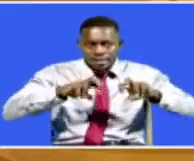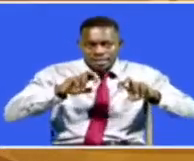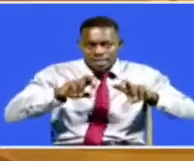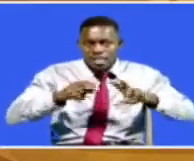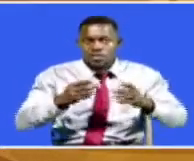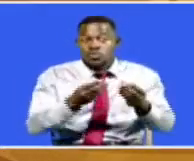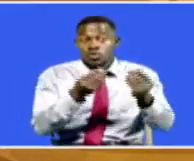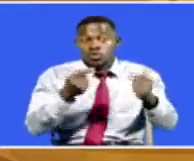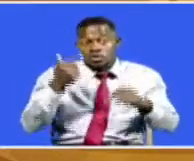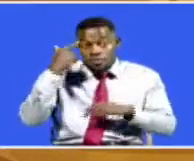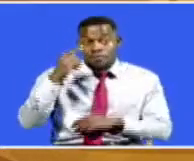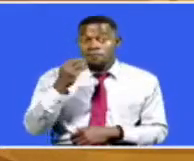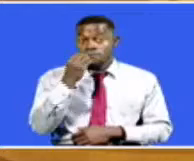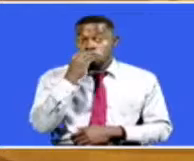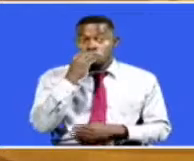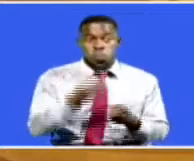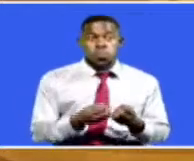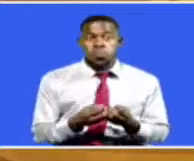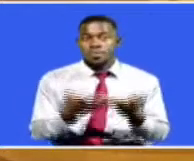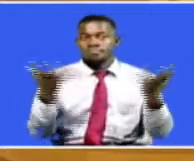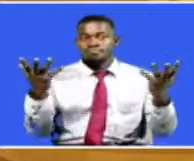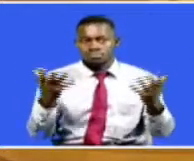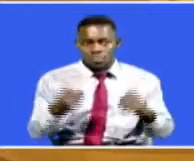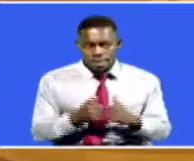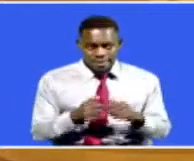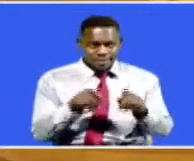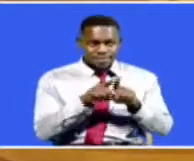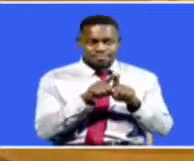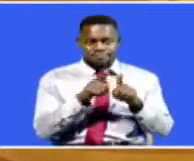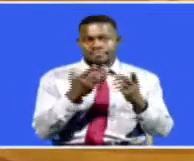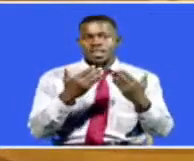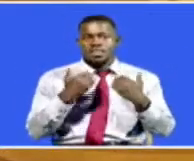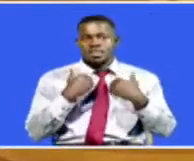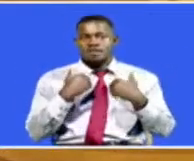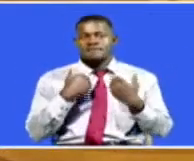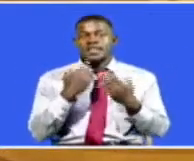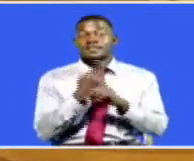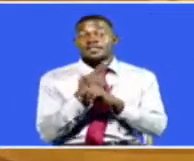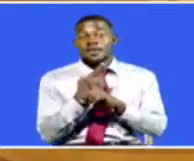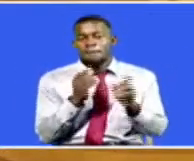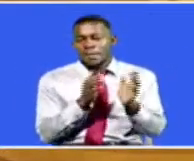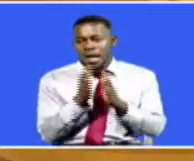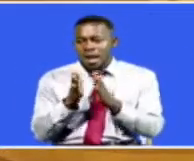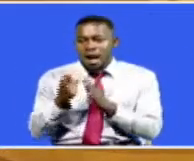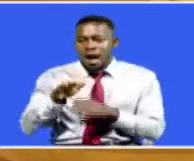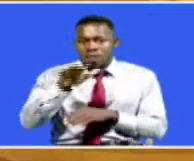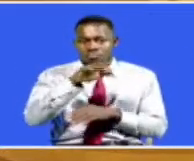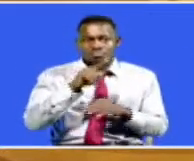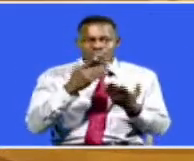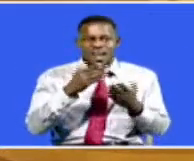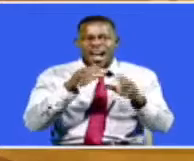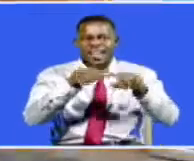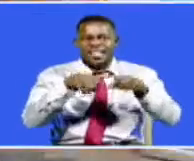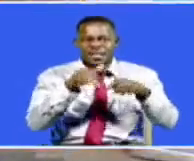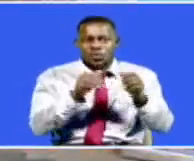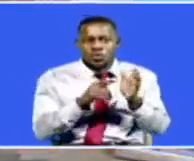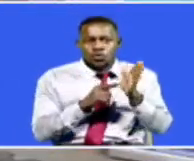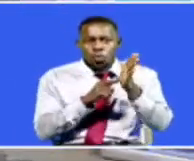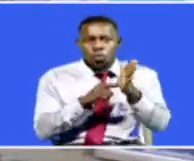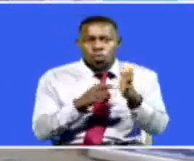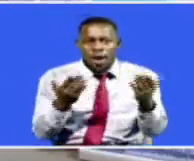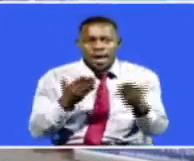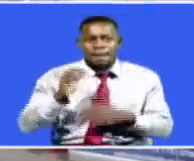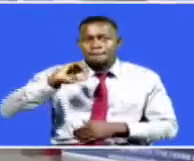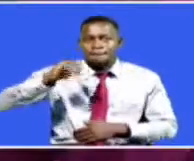Angalau washirika 40 wanahusika katika maonyesho ya utafiti, ubunifu na maonyesho ya dijitali ya kilimo katika chuo kikuu cha